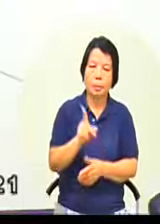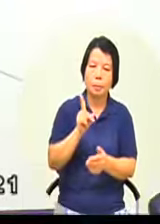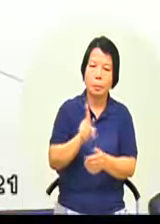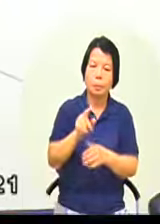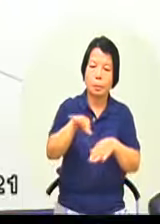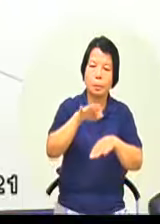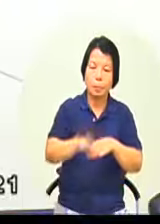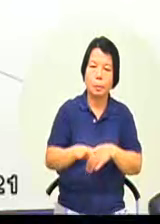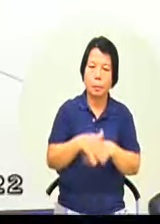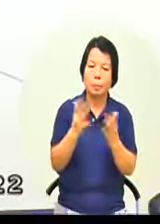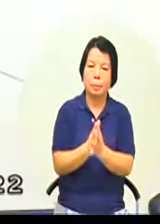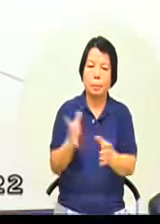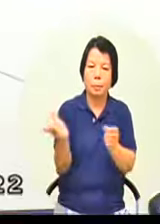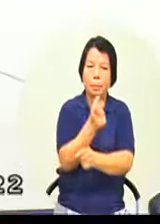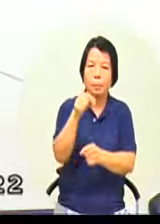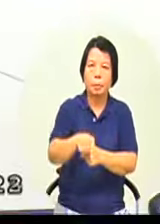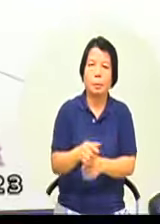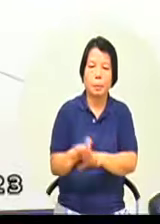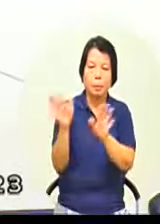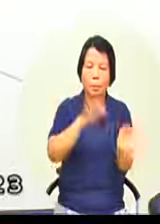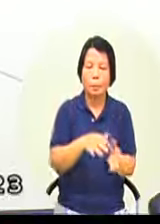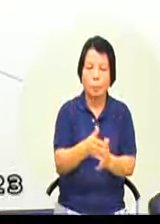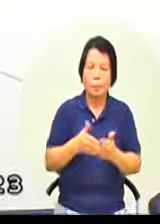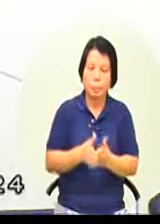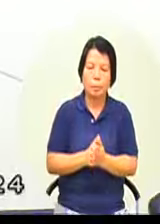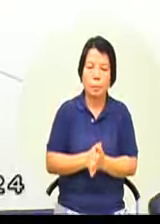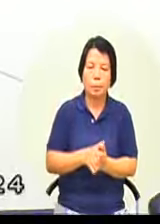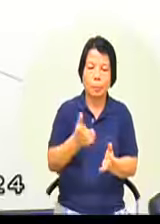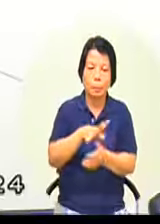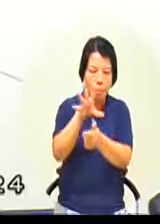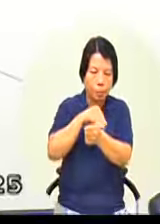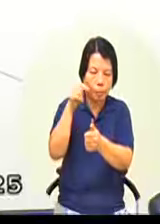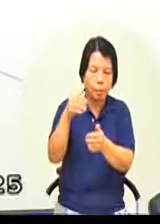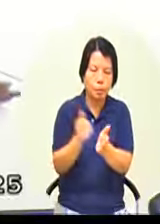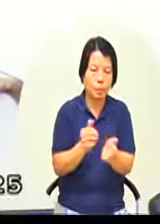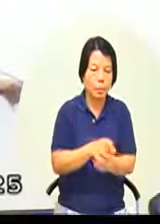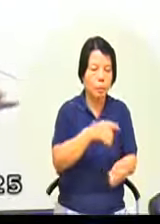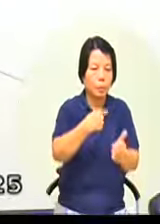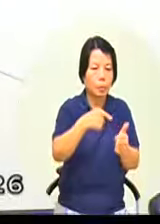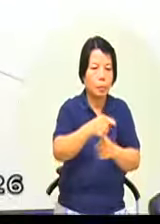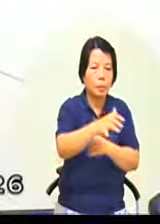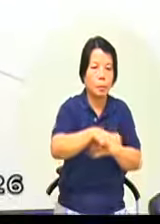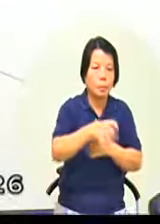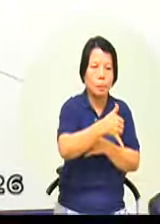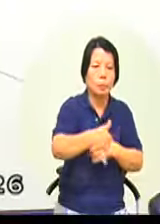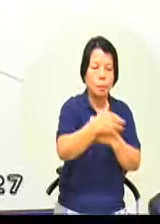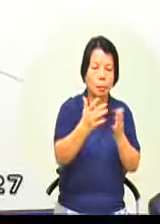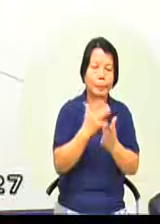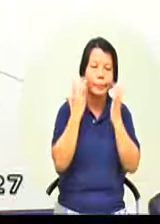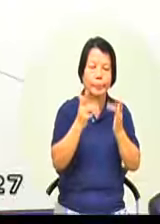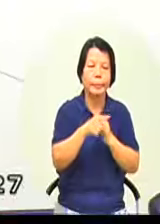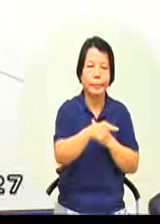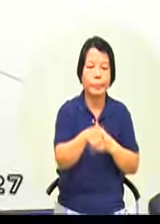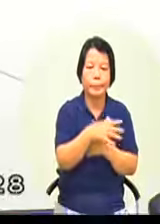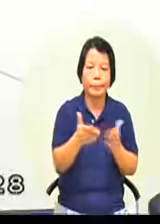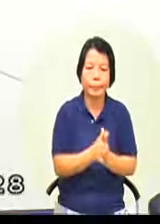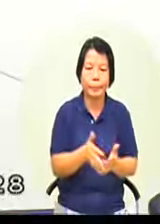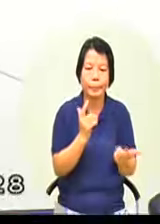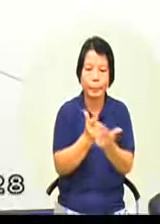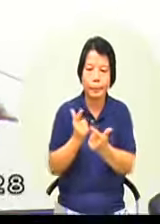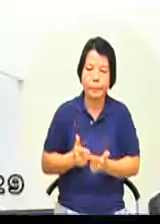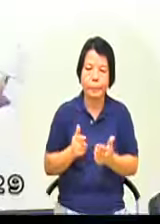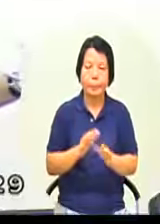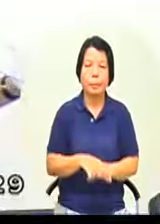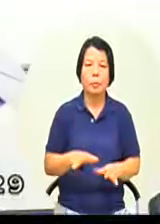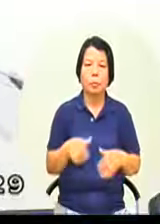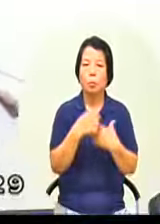有一个戒心，要好好的辅导农民，然后一定要把这种蔬菜做一个配套措施，不要在这个